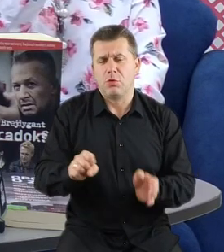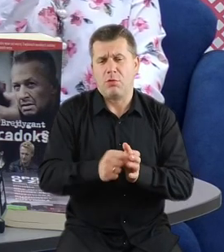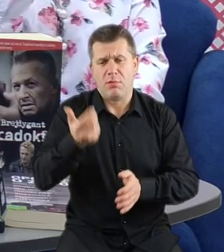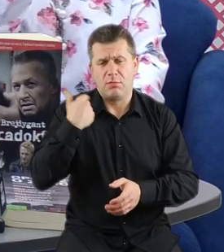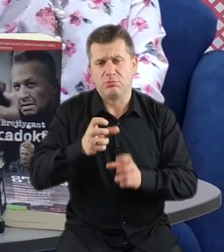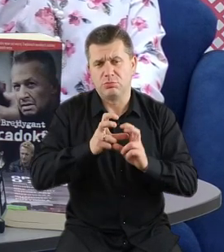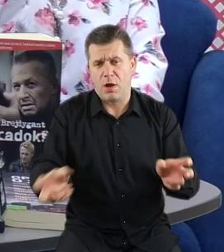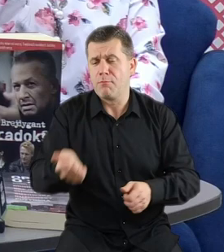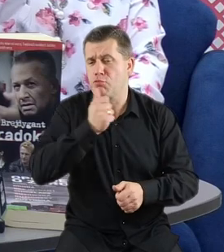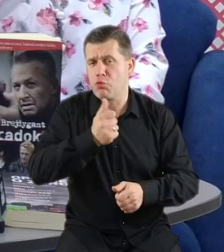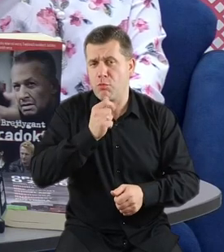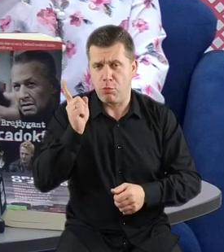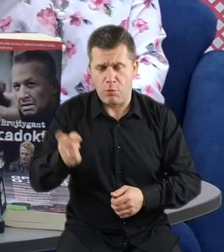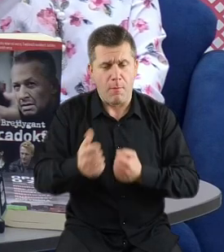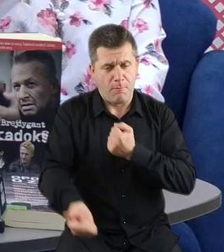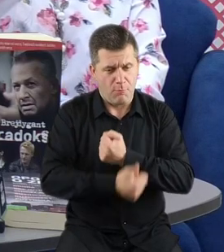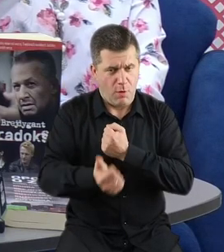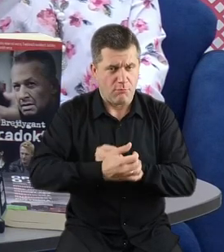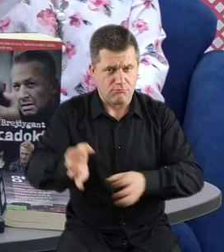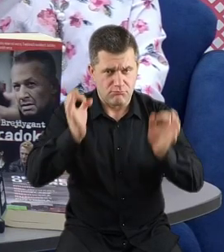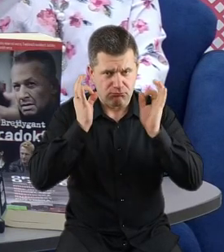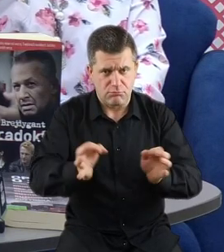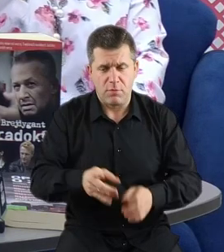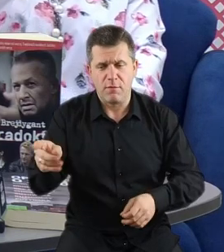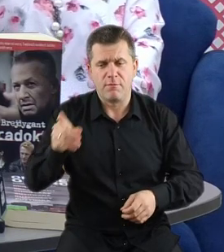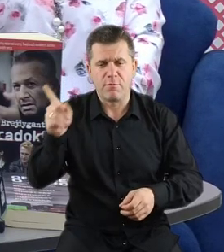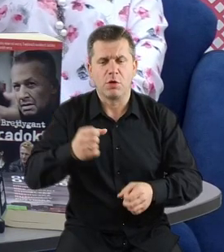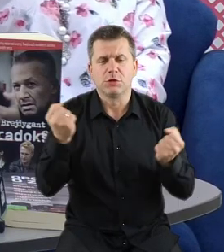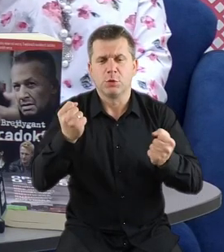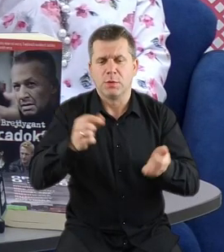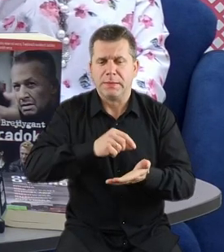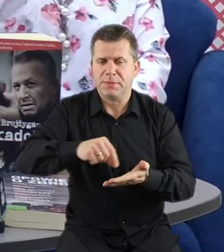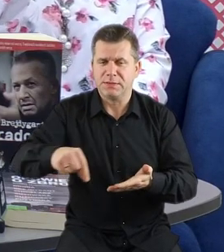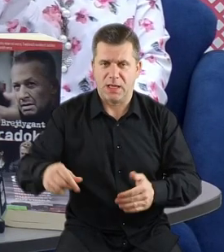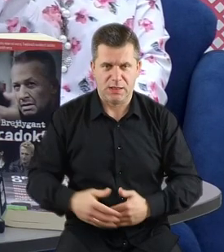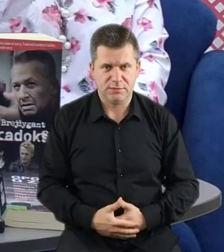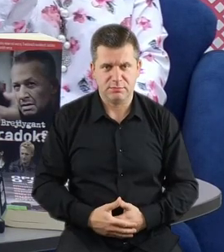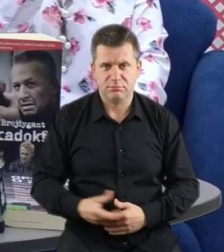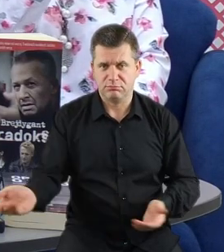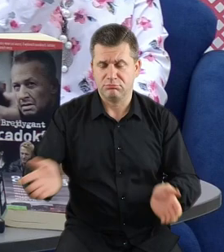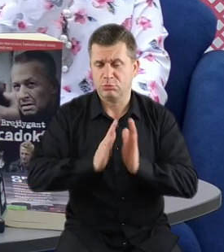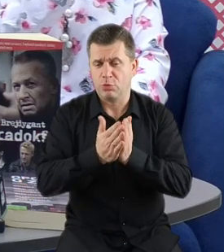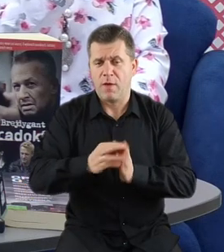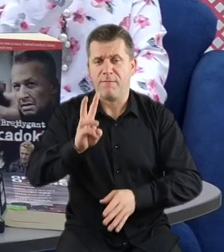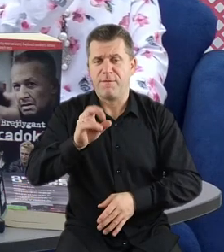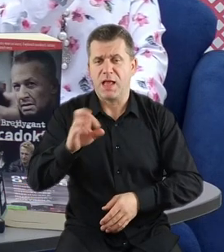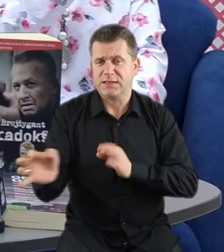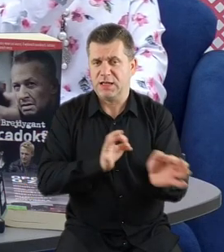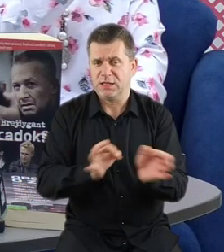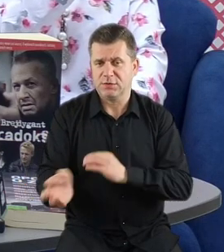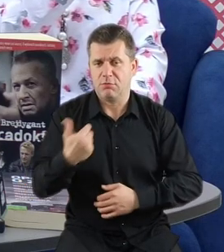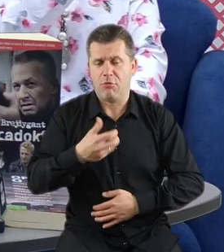czasu próbuje z powodzeniem swoich sił w pisarstwie. Nadał książkową wersję historii,